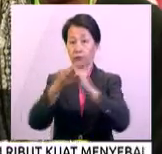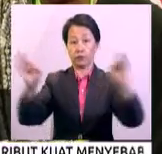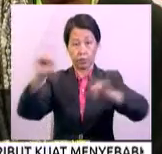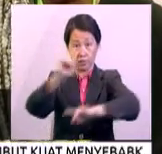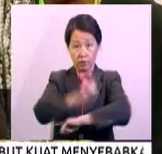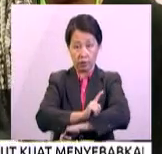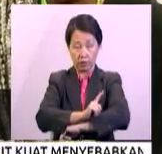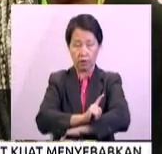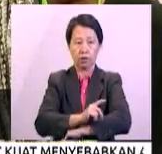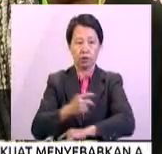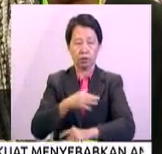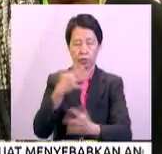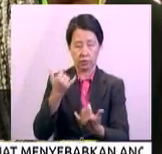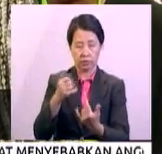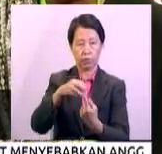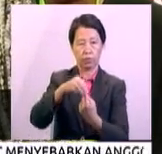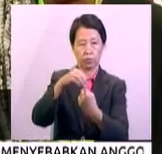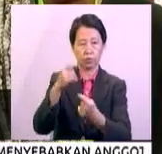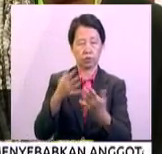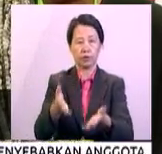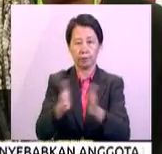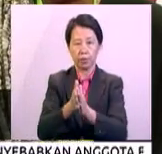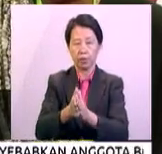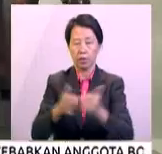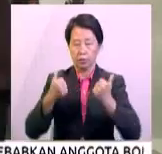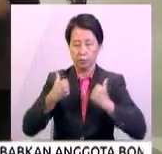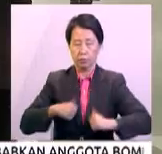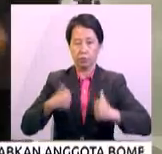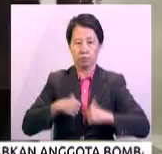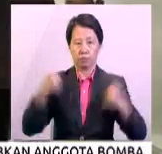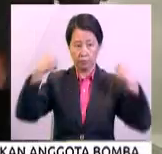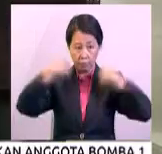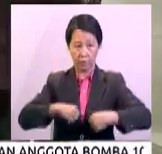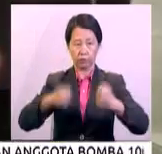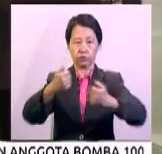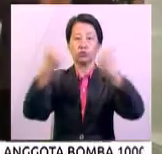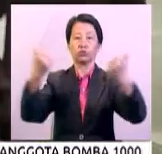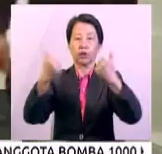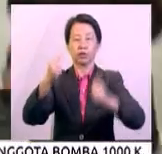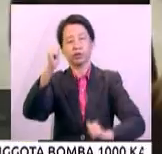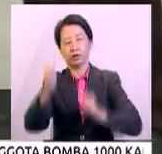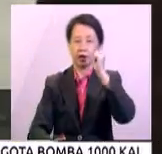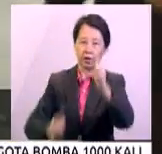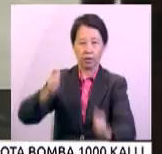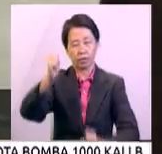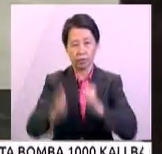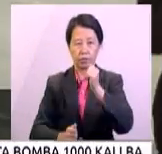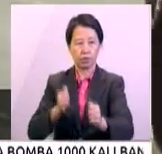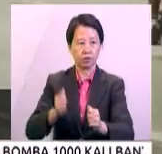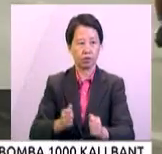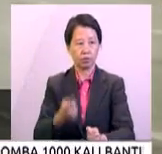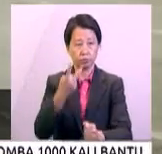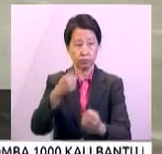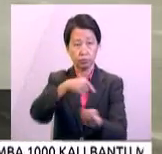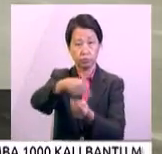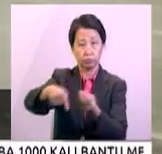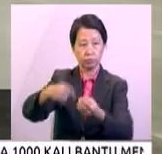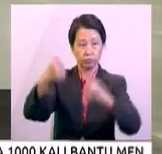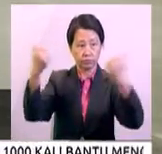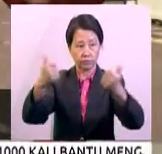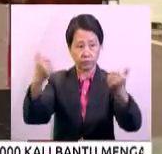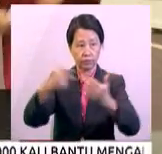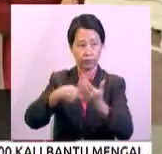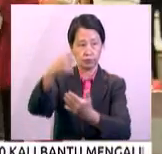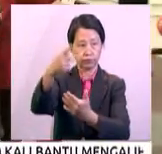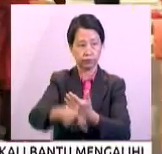laksanakan. Kali ini agak unik. Kita minta mereka pakai baju raya. Ternyata selain membangkitkan suasana hari raya, program